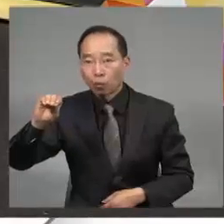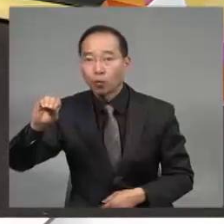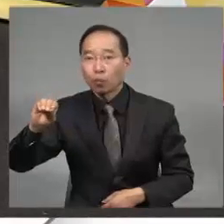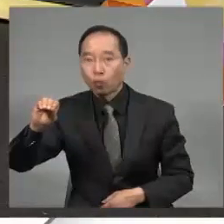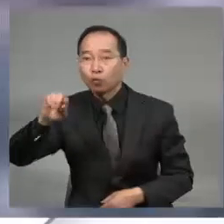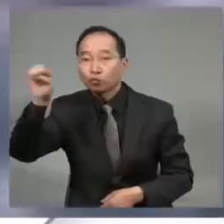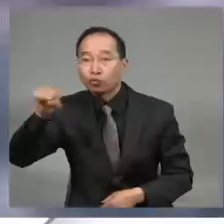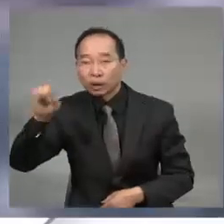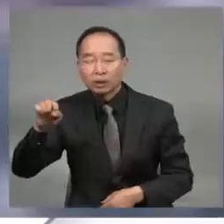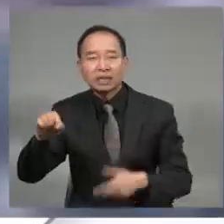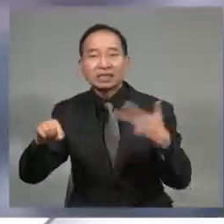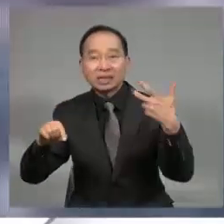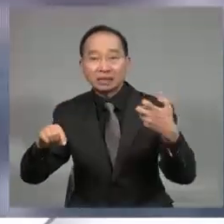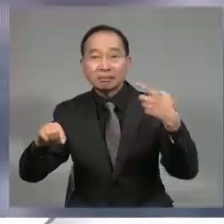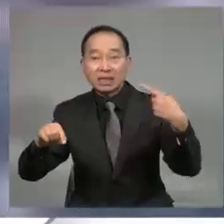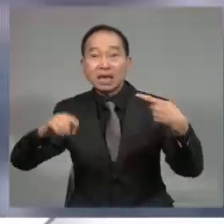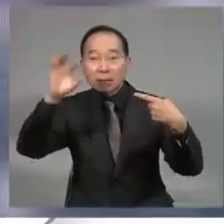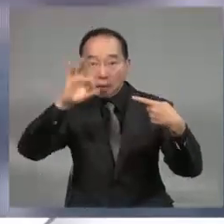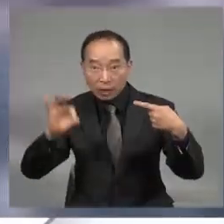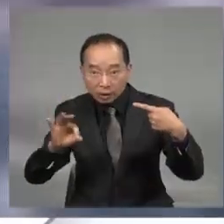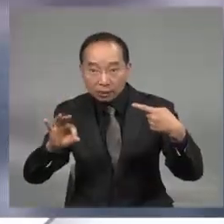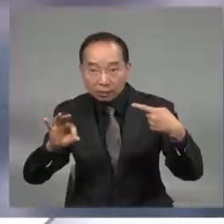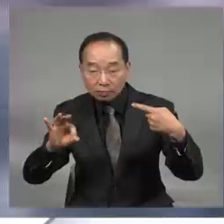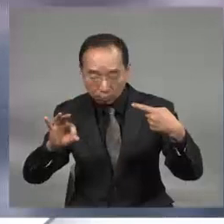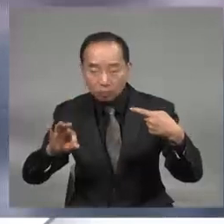중에서 71.6%에 달하는